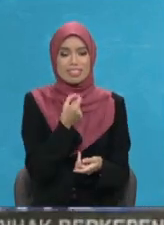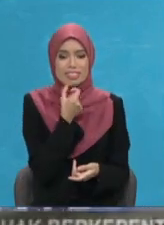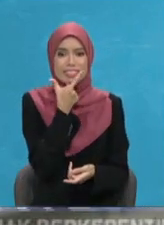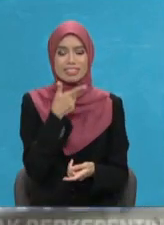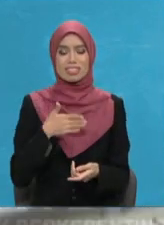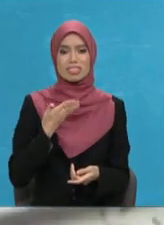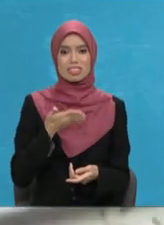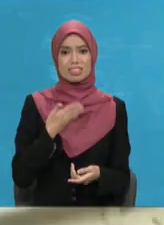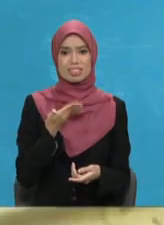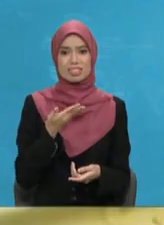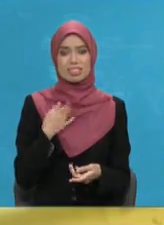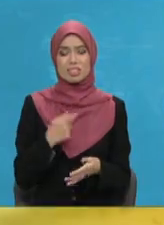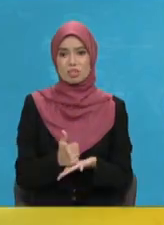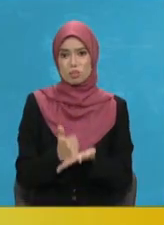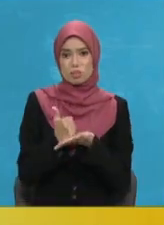kemudian